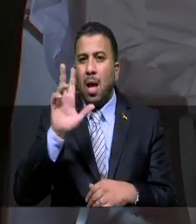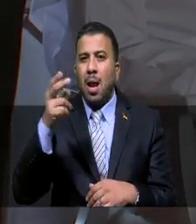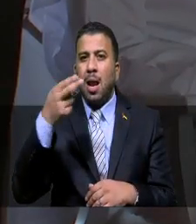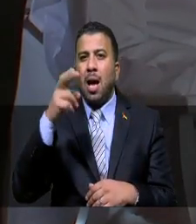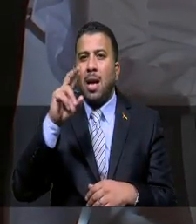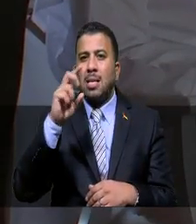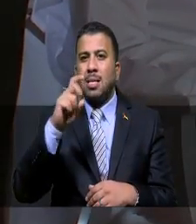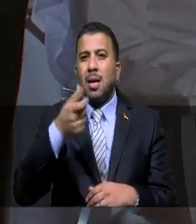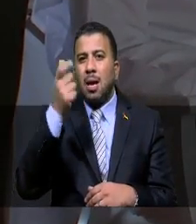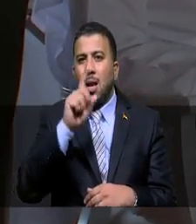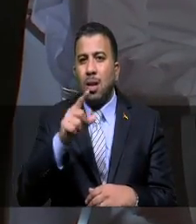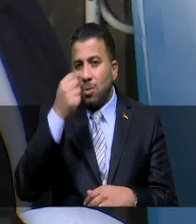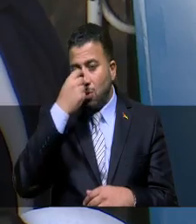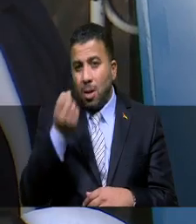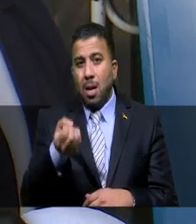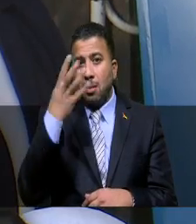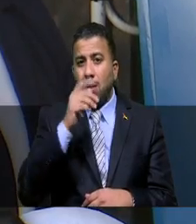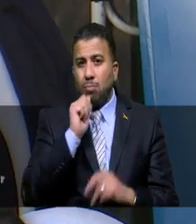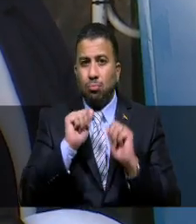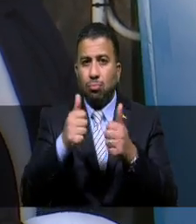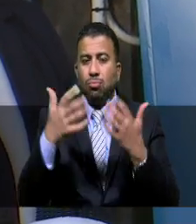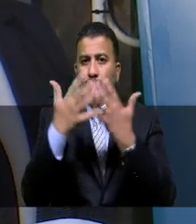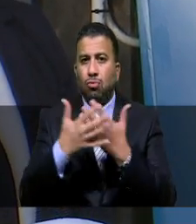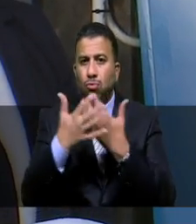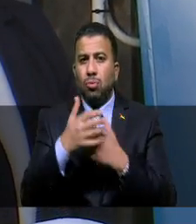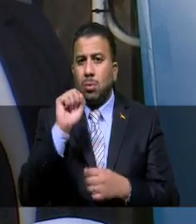اليوم الخميس بحضور عارض من مسؤولي شركة